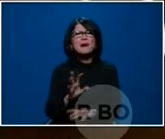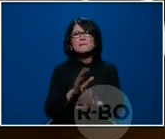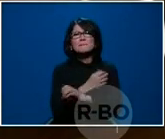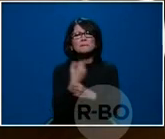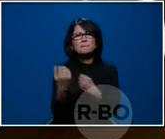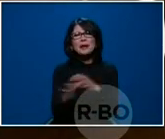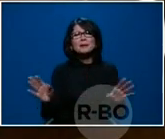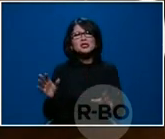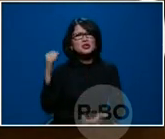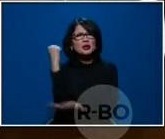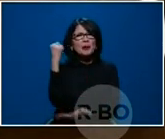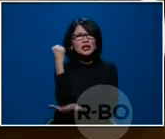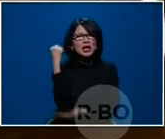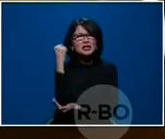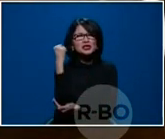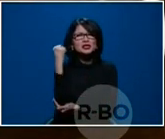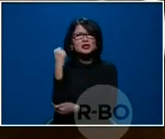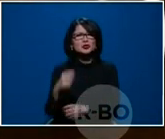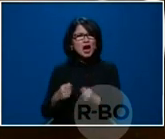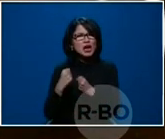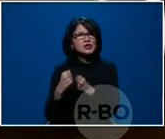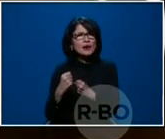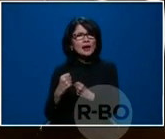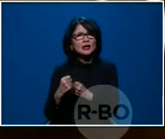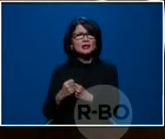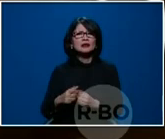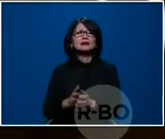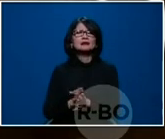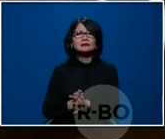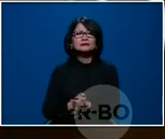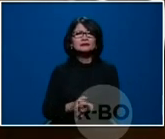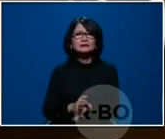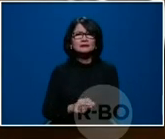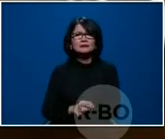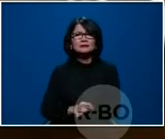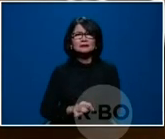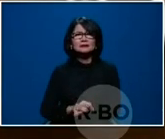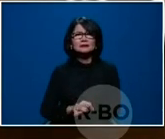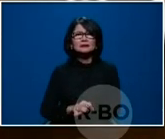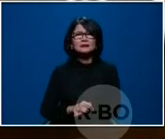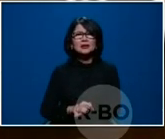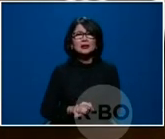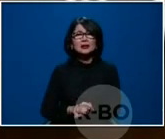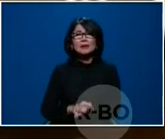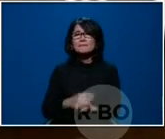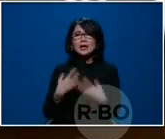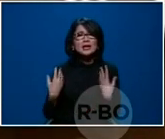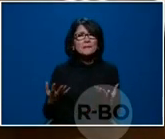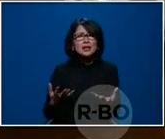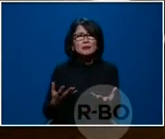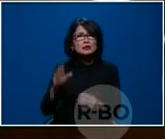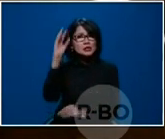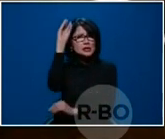aksi-aksi yang radikal ancaman secara fisik security dalam arti besar dan lain sebagainya karena bagaimanapun Jakarta